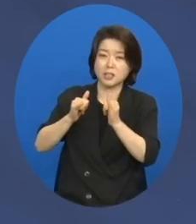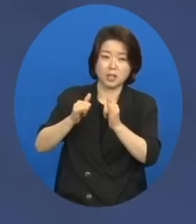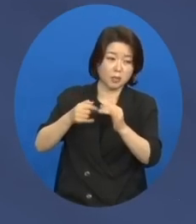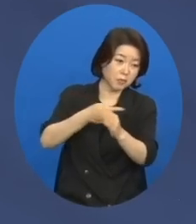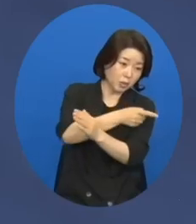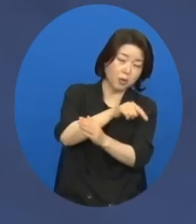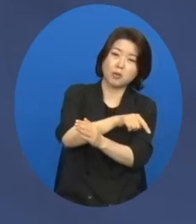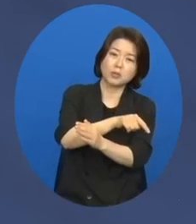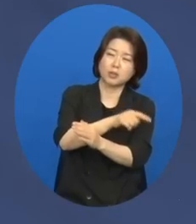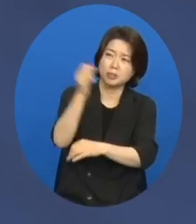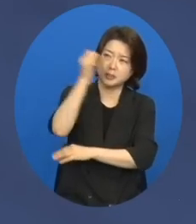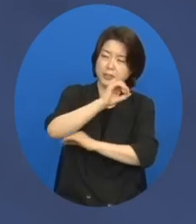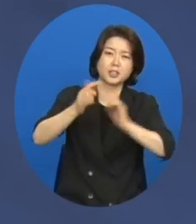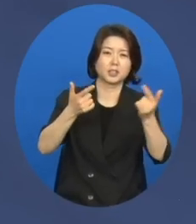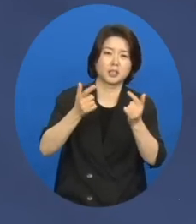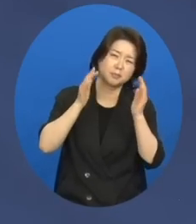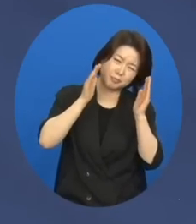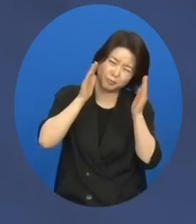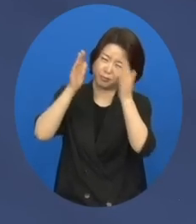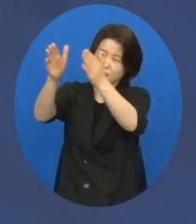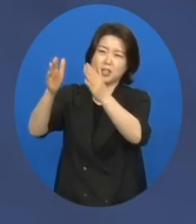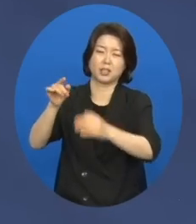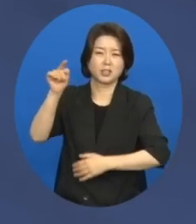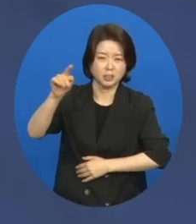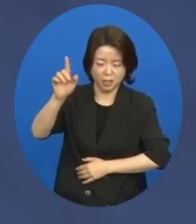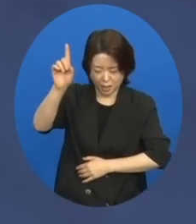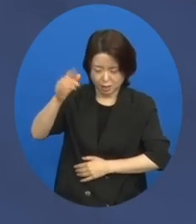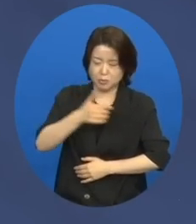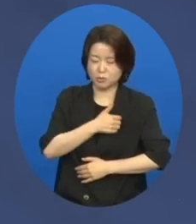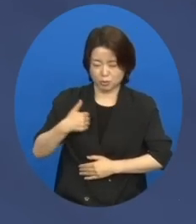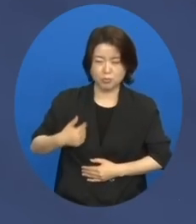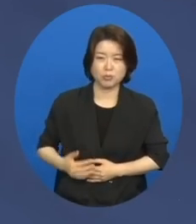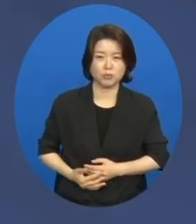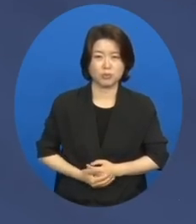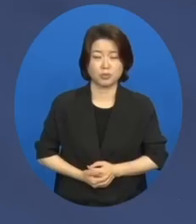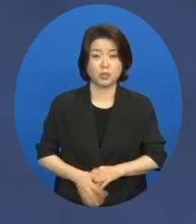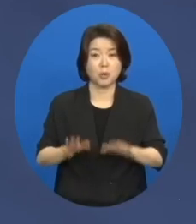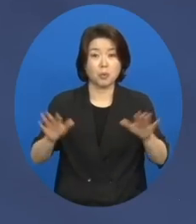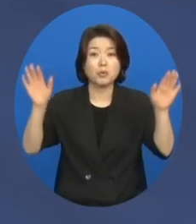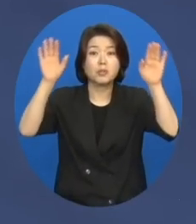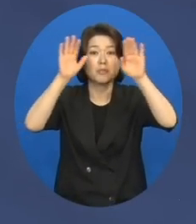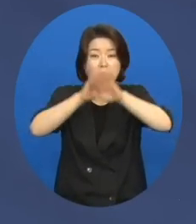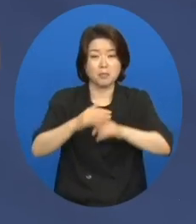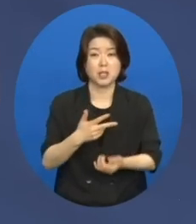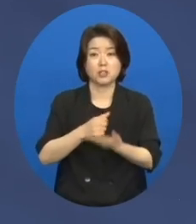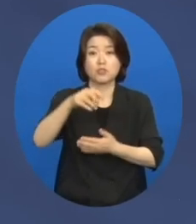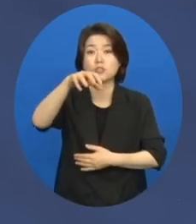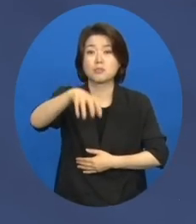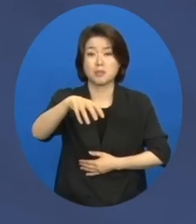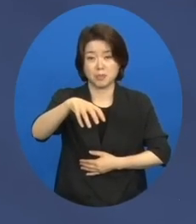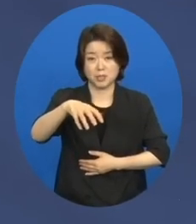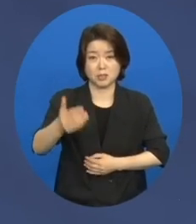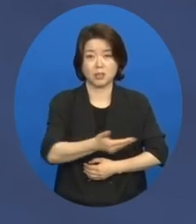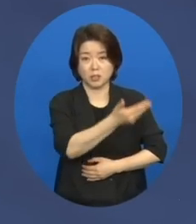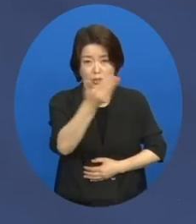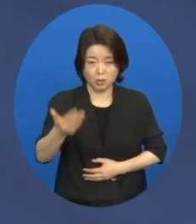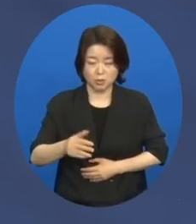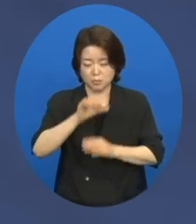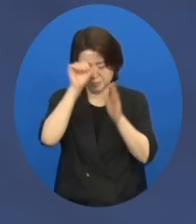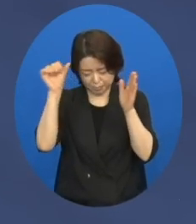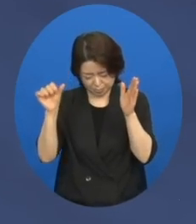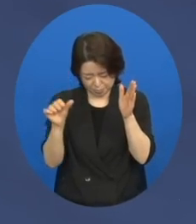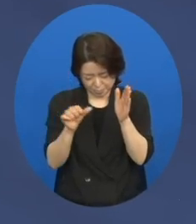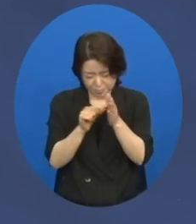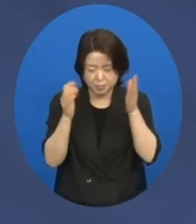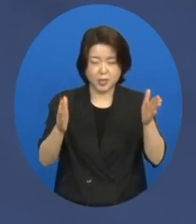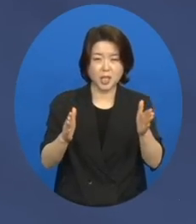것에 흔들리지 않아요. 그거면 충분해요. 오늘 이 밤이 주님 앞에서 여러분의 생애에